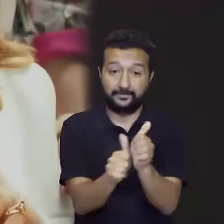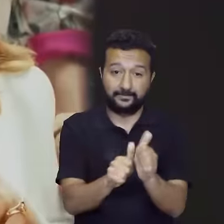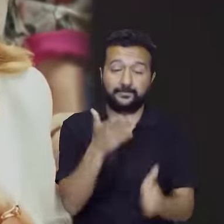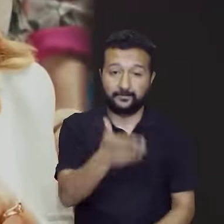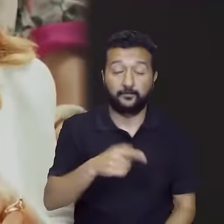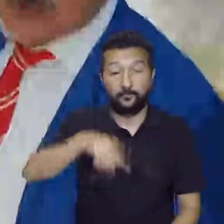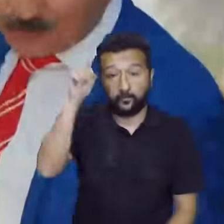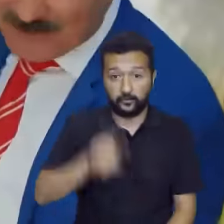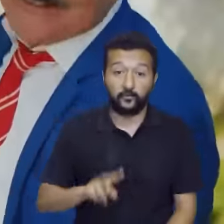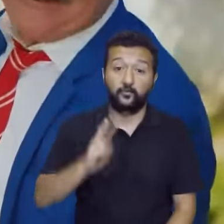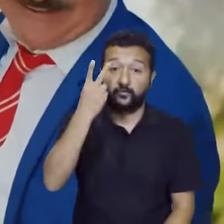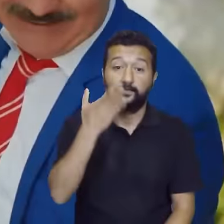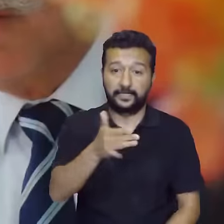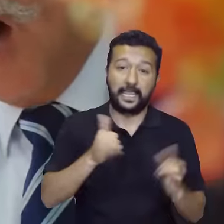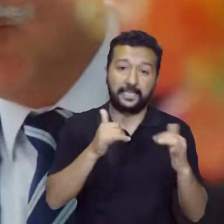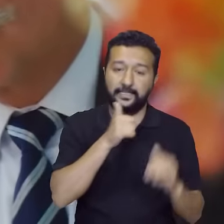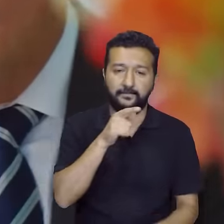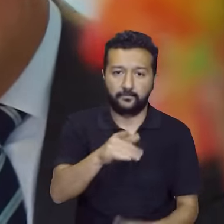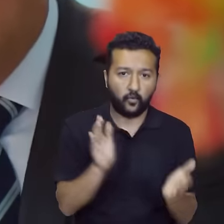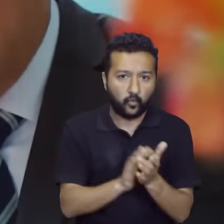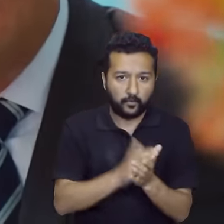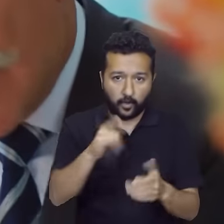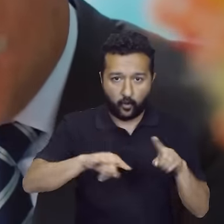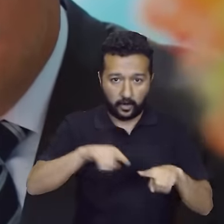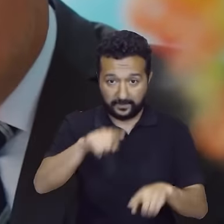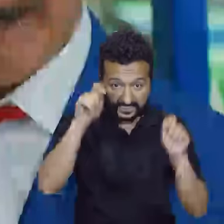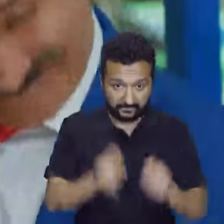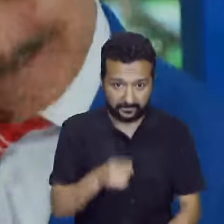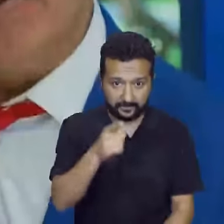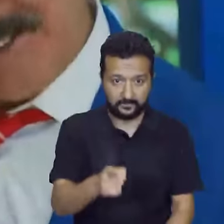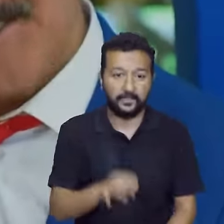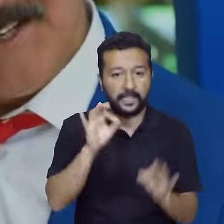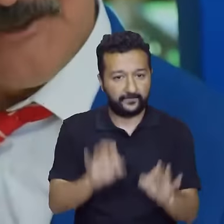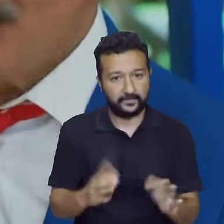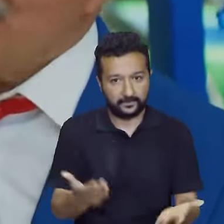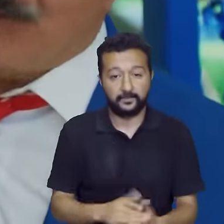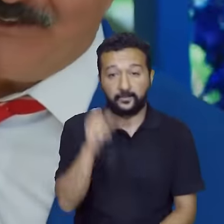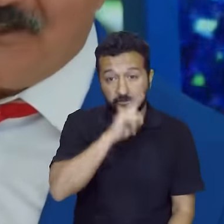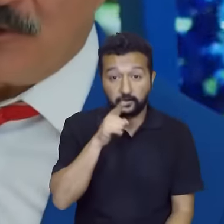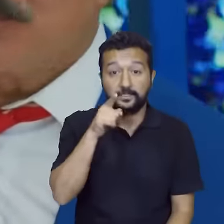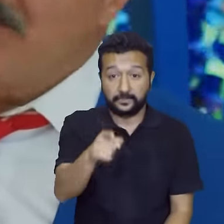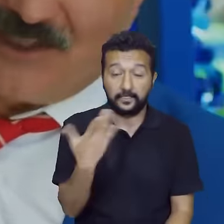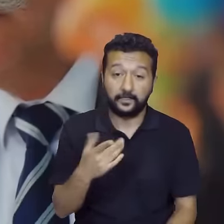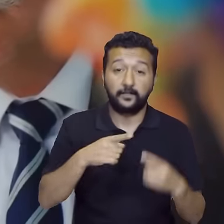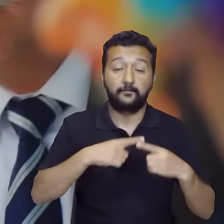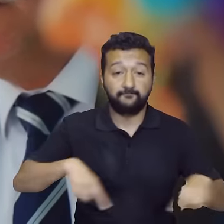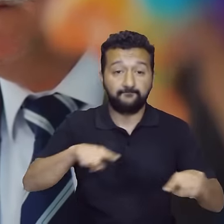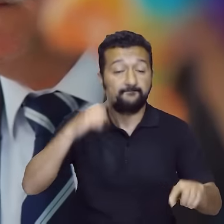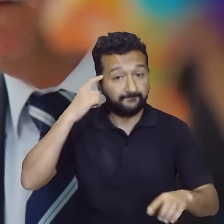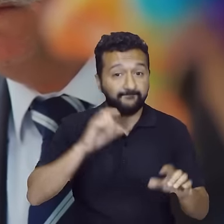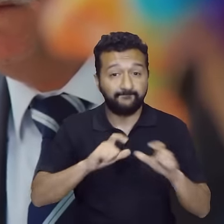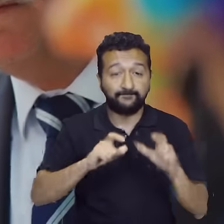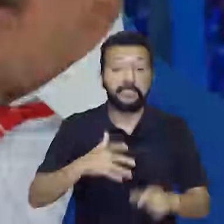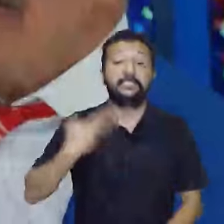yardımcıyız. Bugünün sürprizi. Yahu kutlamayı hokkabazlarla mı yapacağız? Evet. Çünkü sen konseptsel